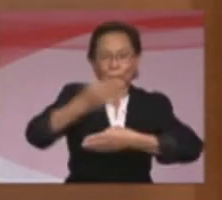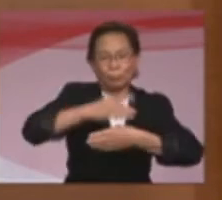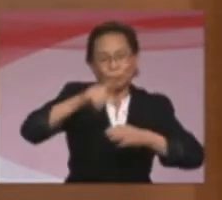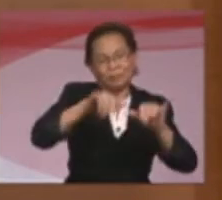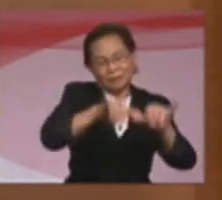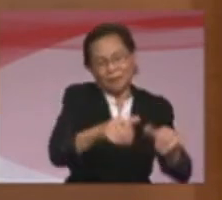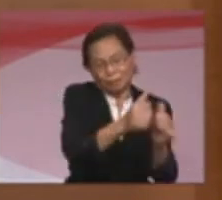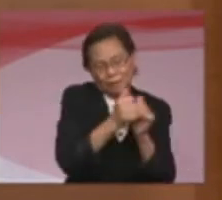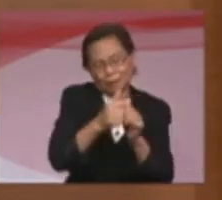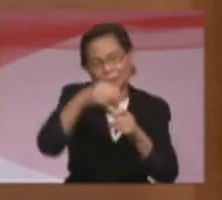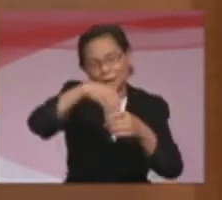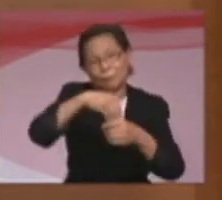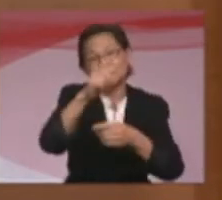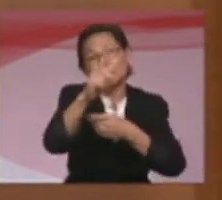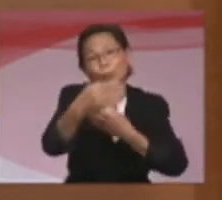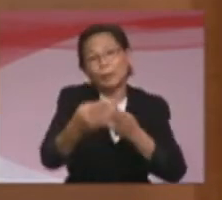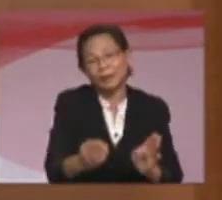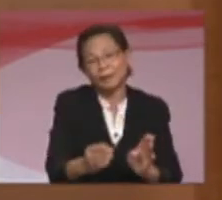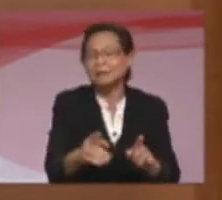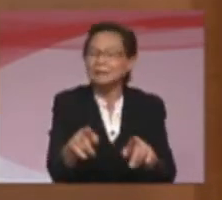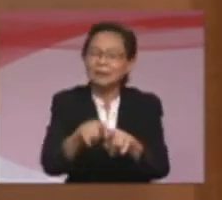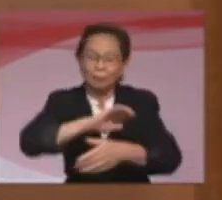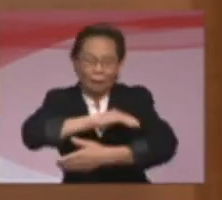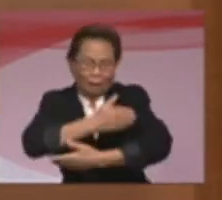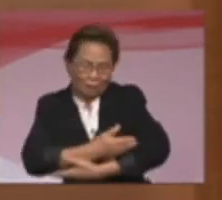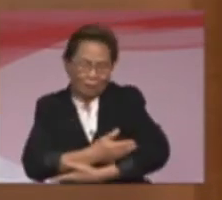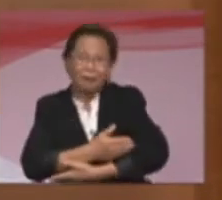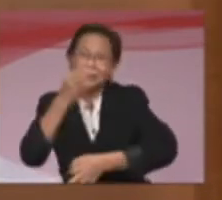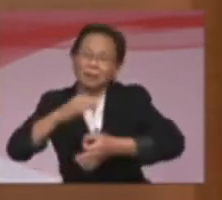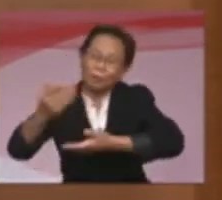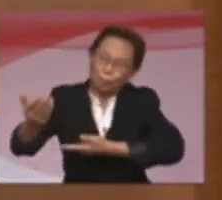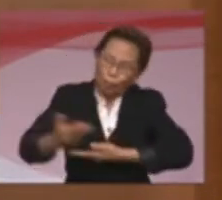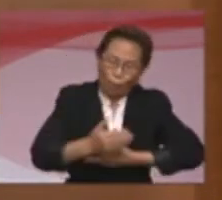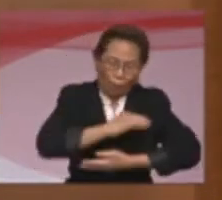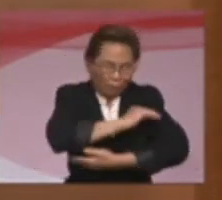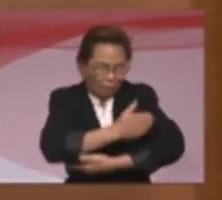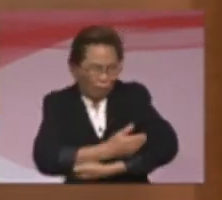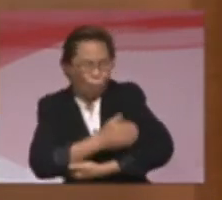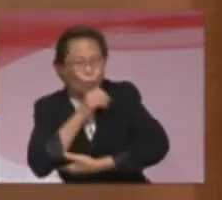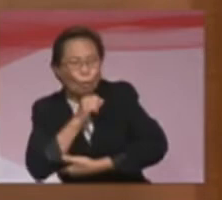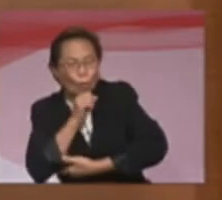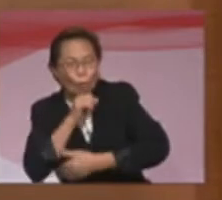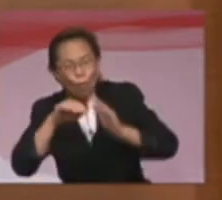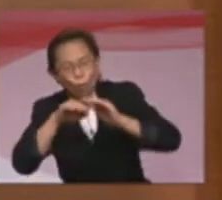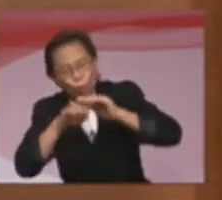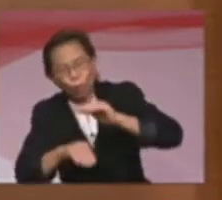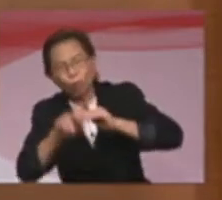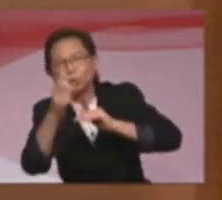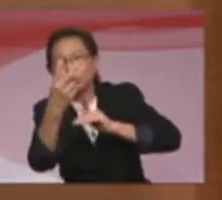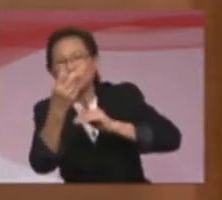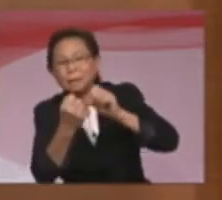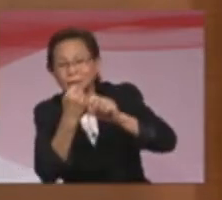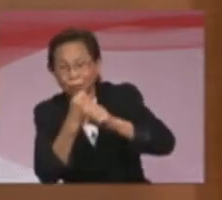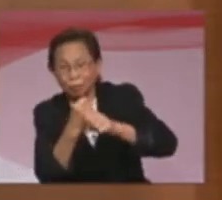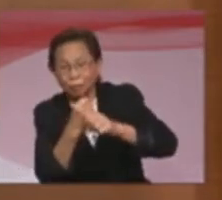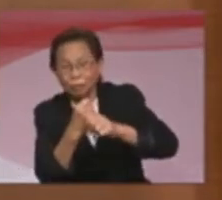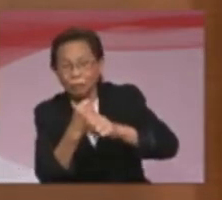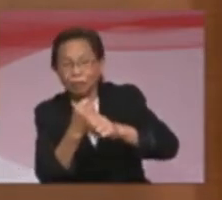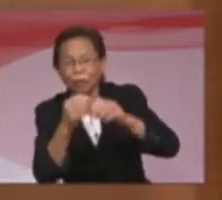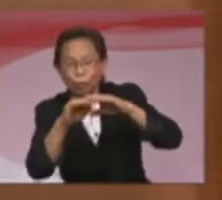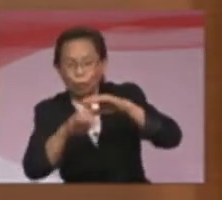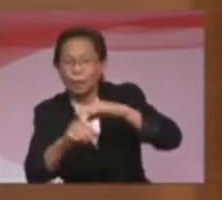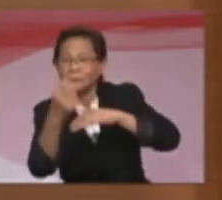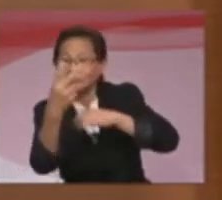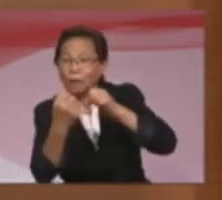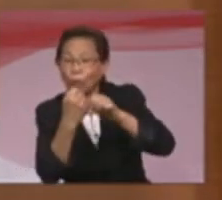sebilik. Begitu juga dengan anak mereka. Jika membawa anak yang umur berumur kurang daripada 12 tahun, 12 tahun